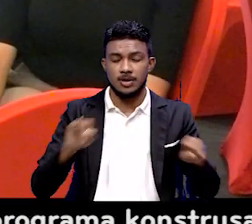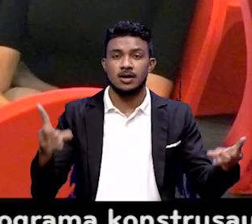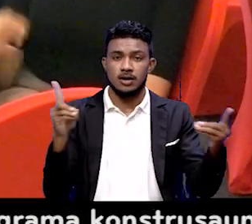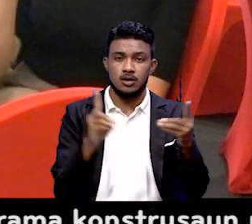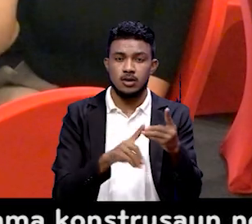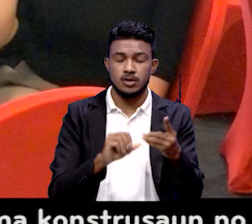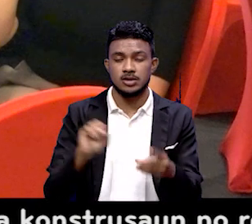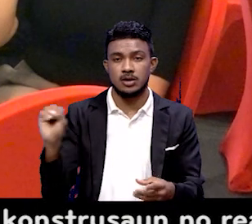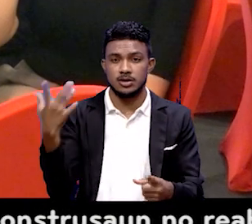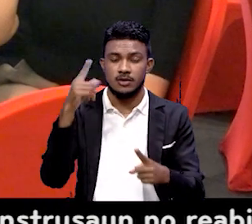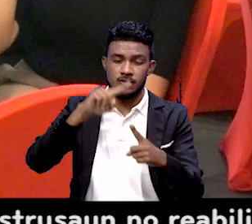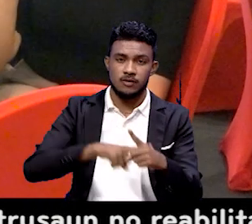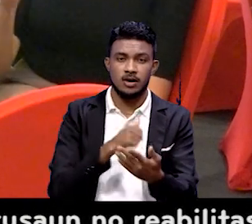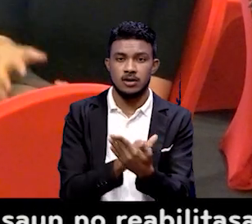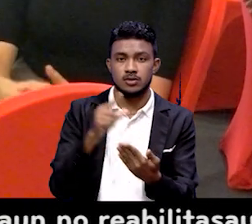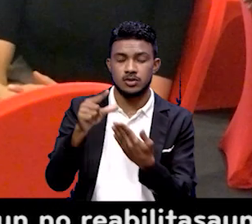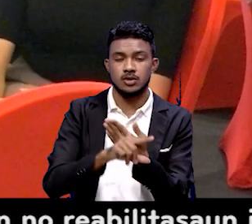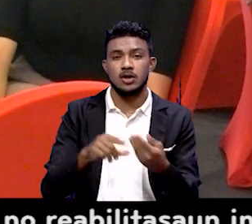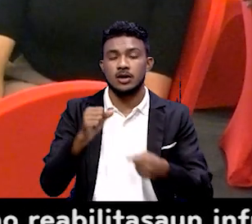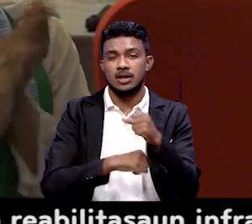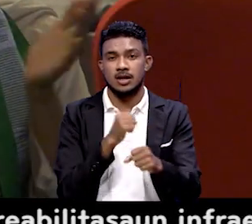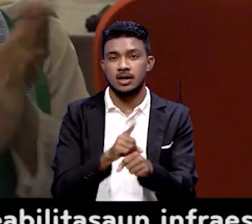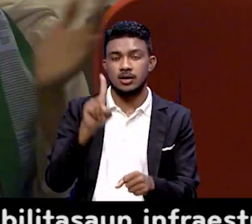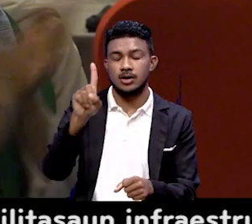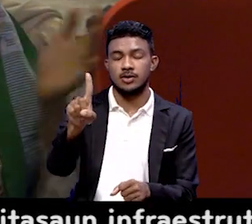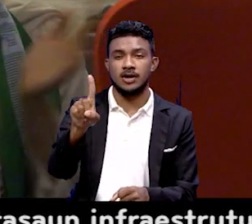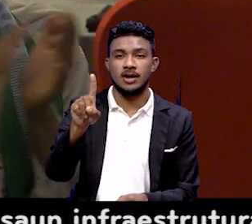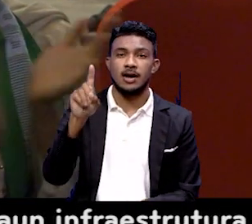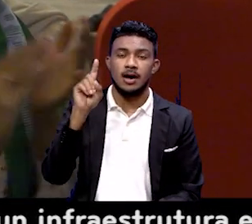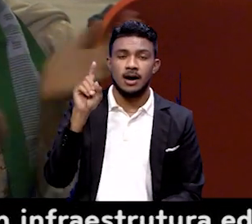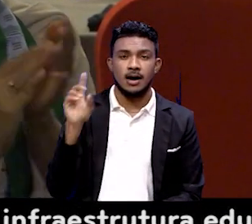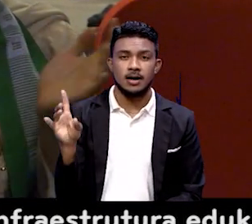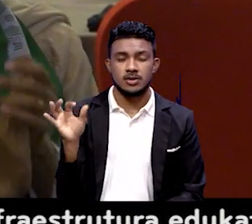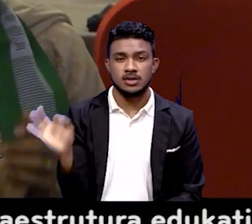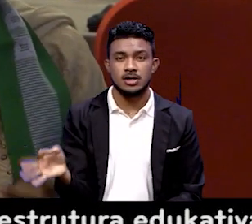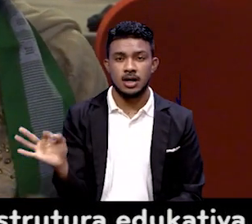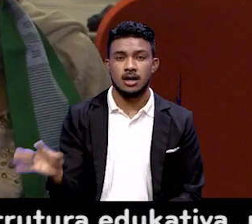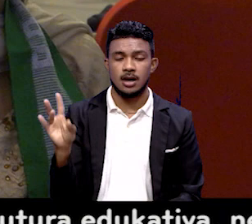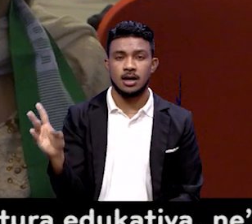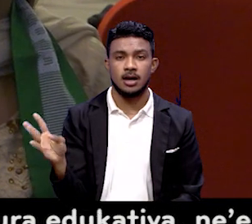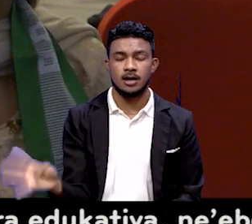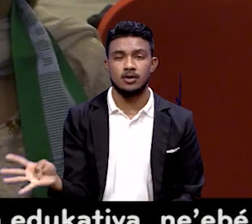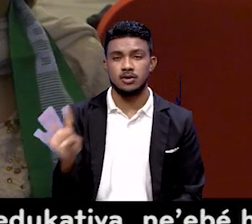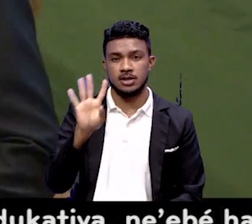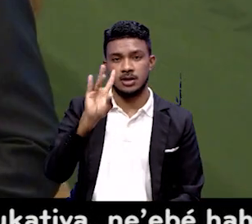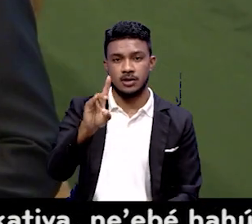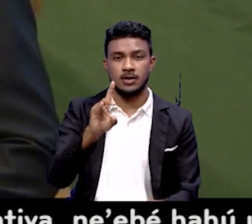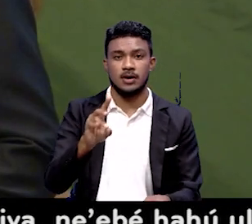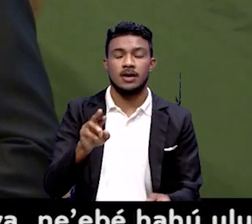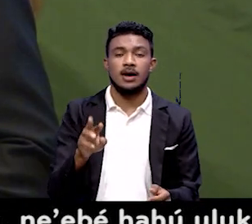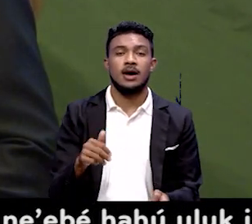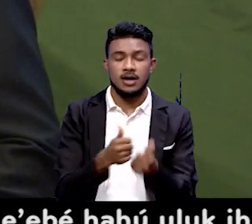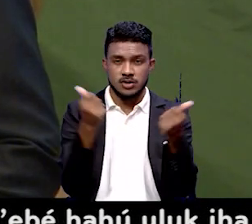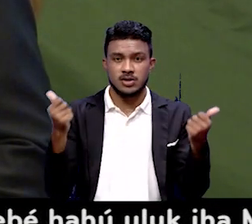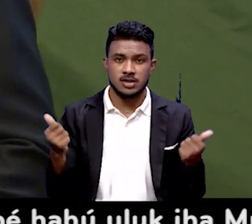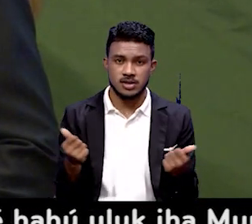bulan Agustus tinan rihun ida atusia hat nulu resing hitu. Representante Asosiasaun Pakistaun